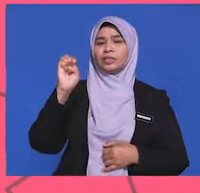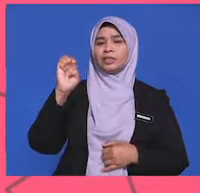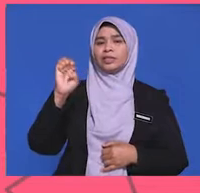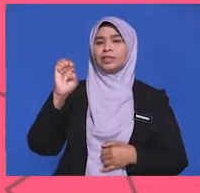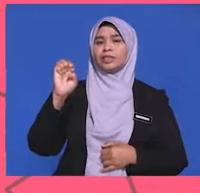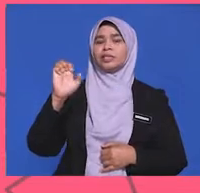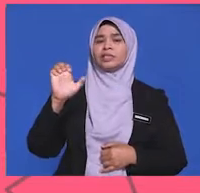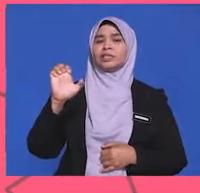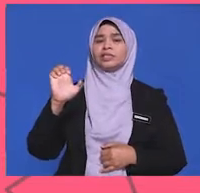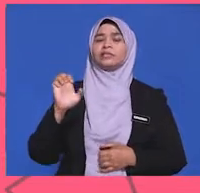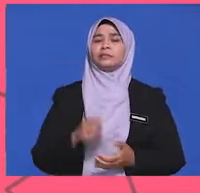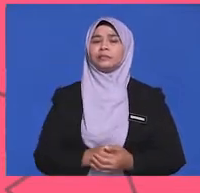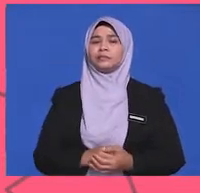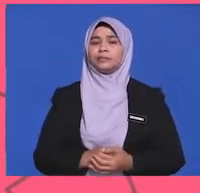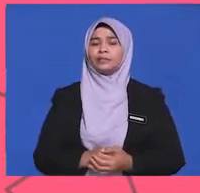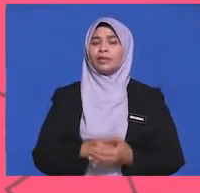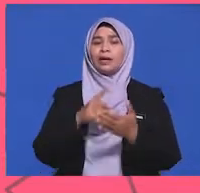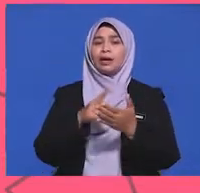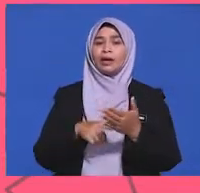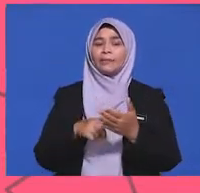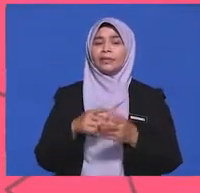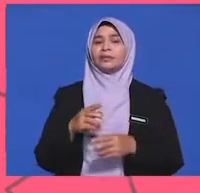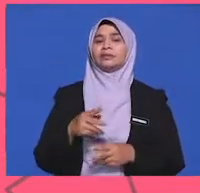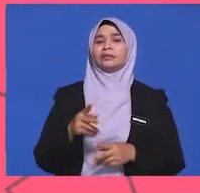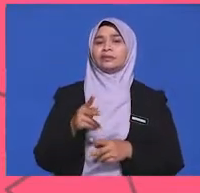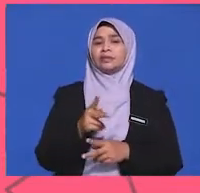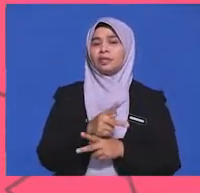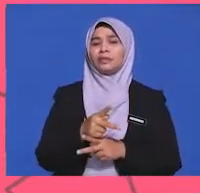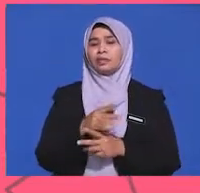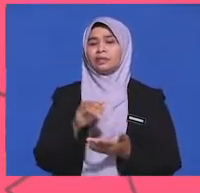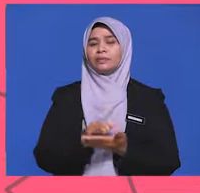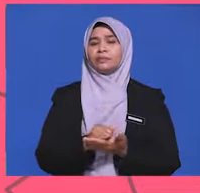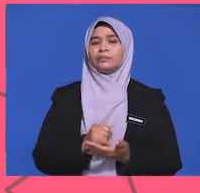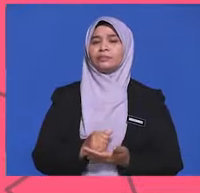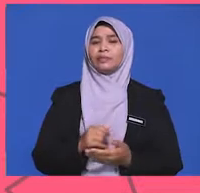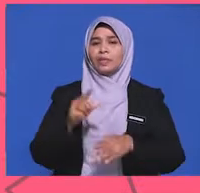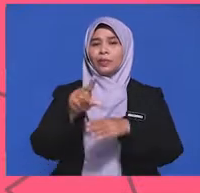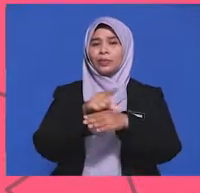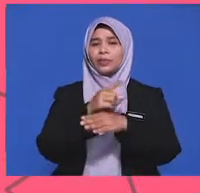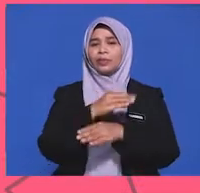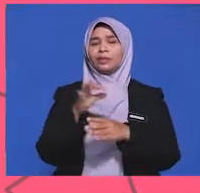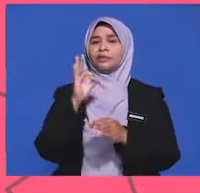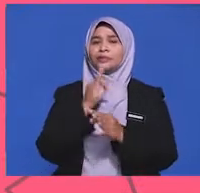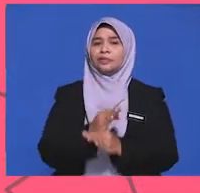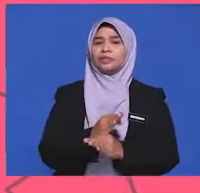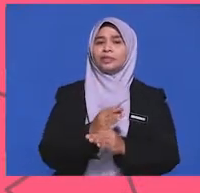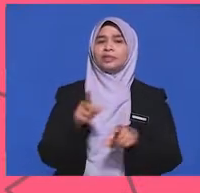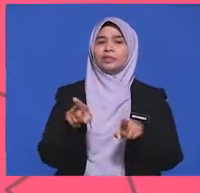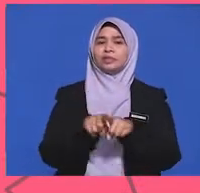case. Apakah struktur kawalan switch case? Penggunaan dan